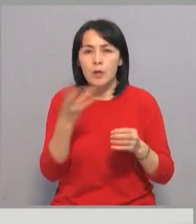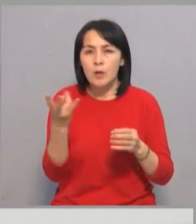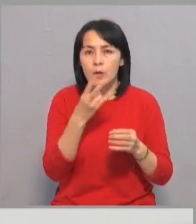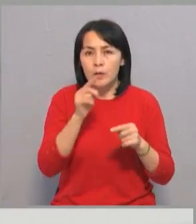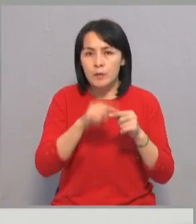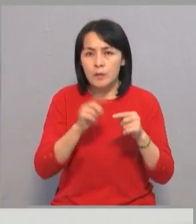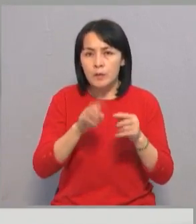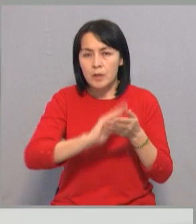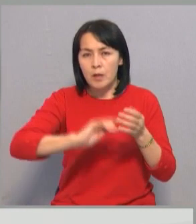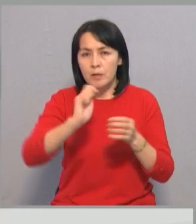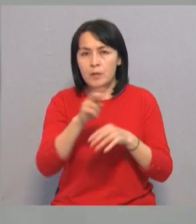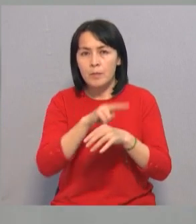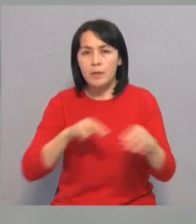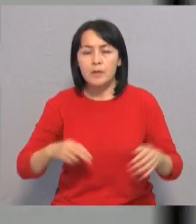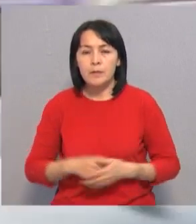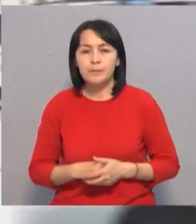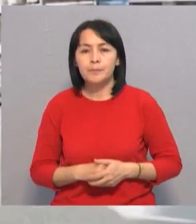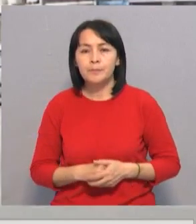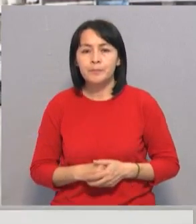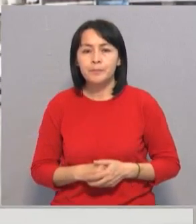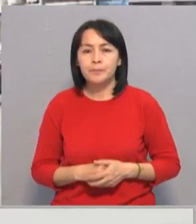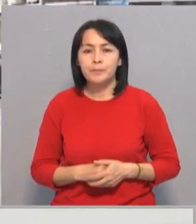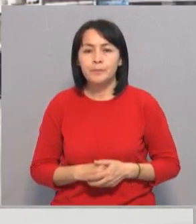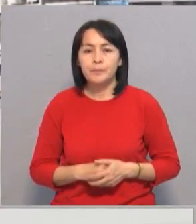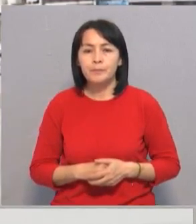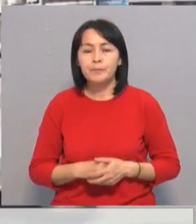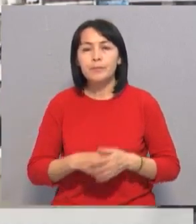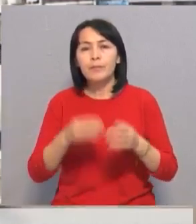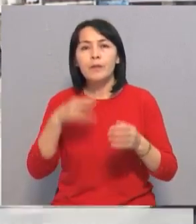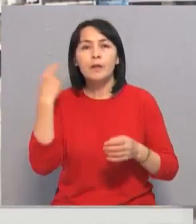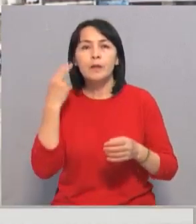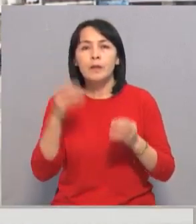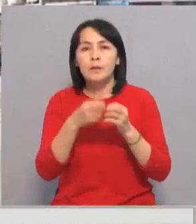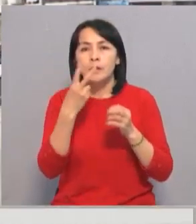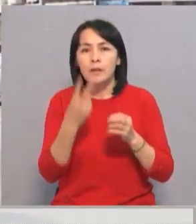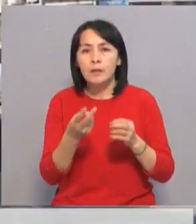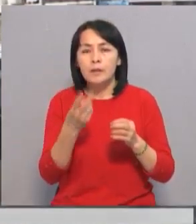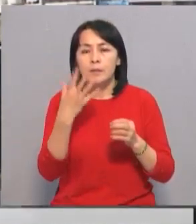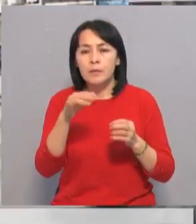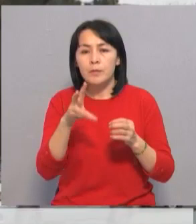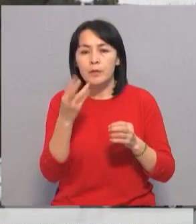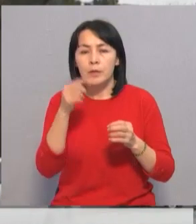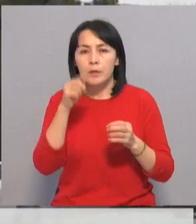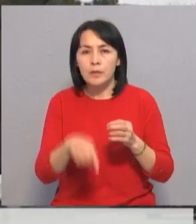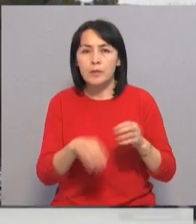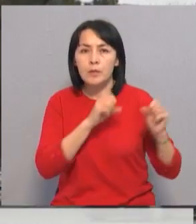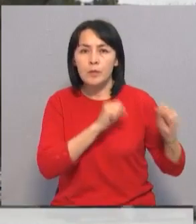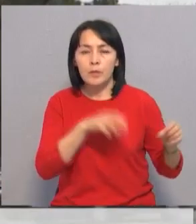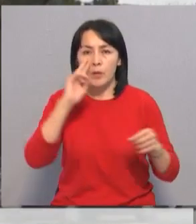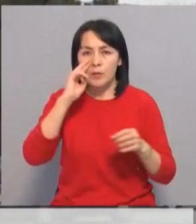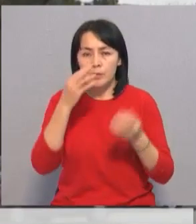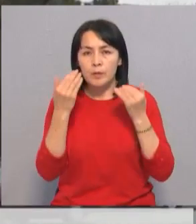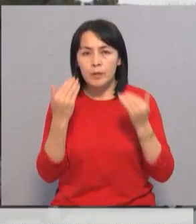нужно немедленно обратиться в полицию. Автоледи с долгами в 12,5 миллионов тенге выявила Хургау в